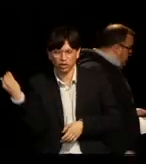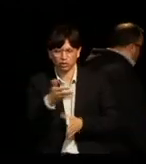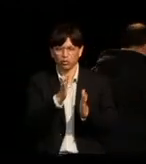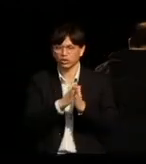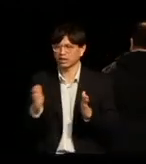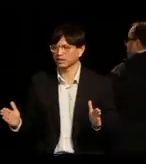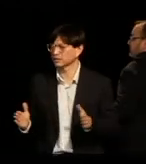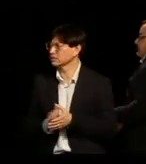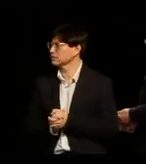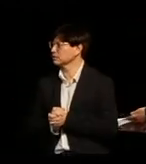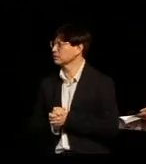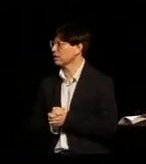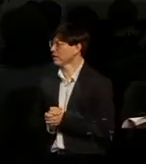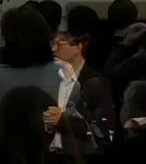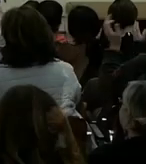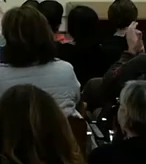sotto mano